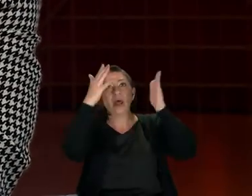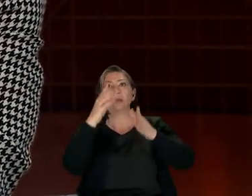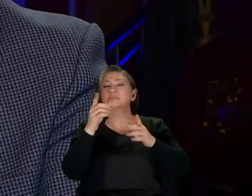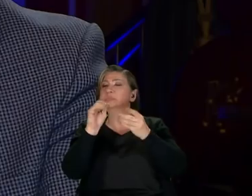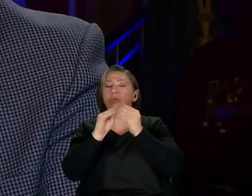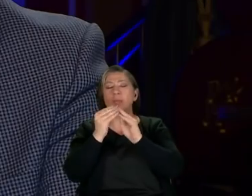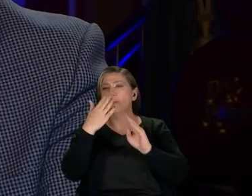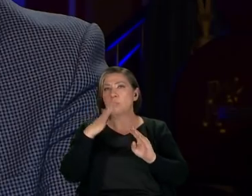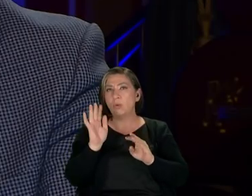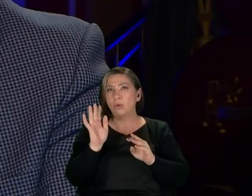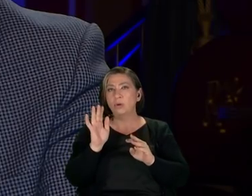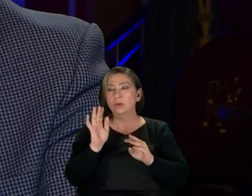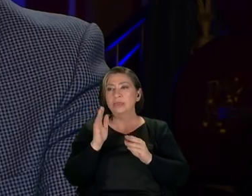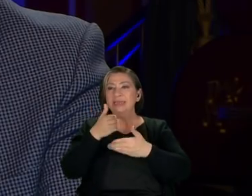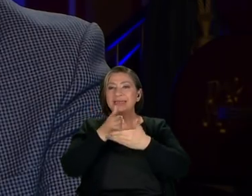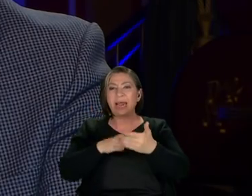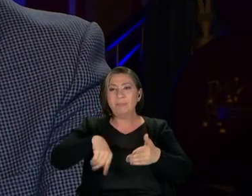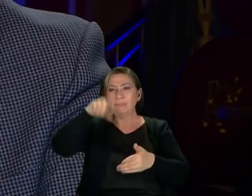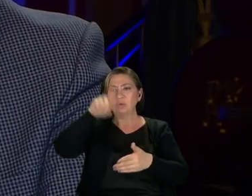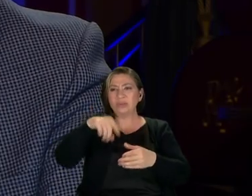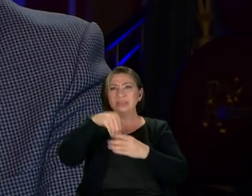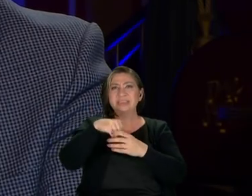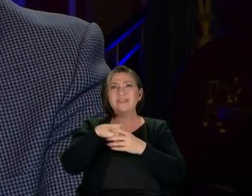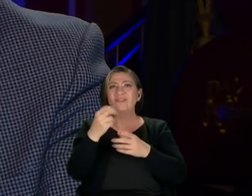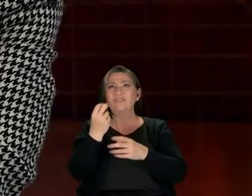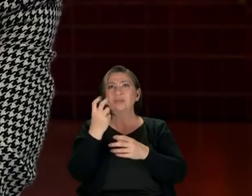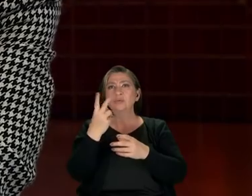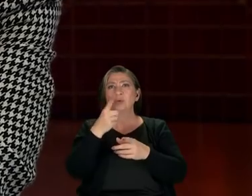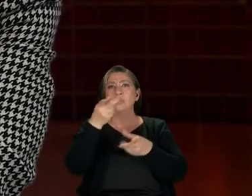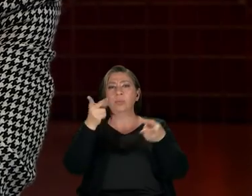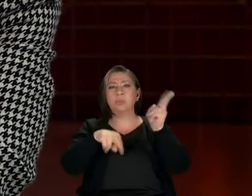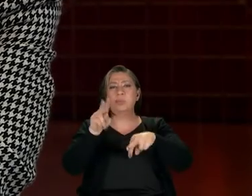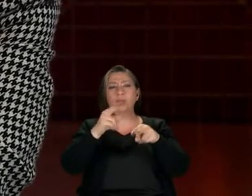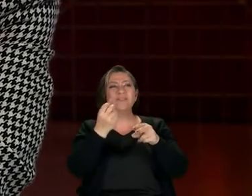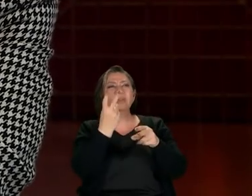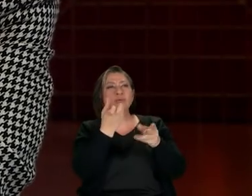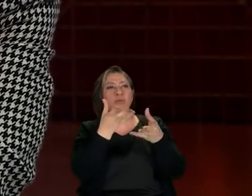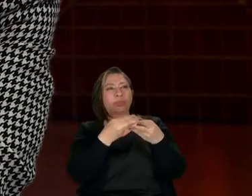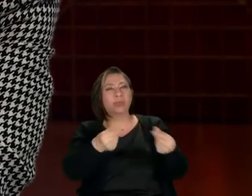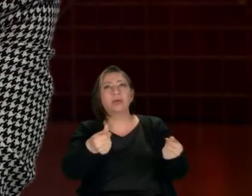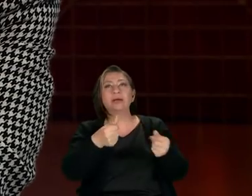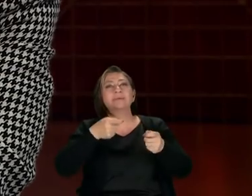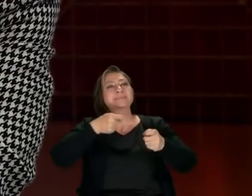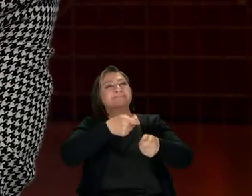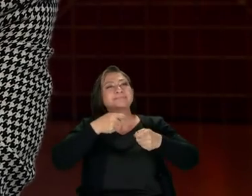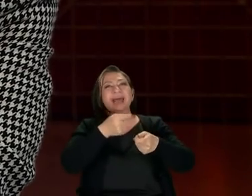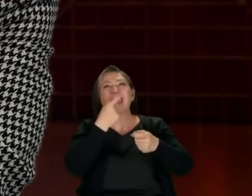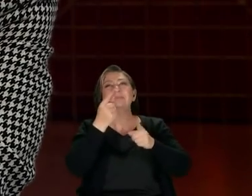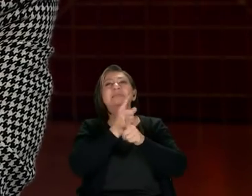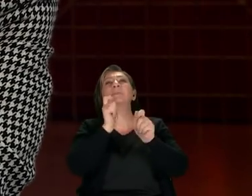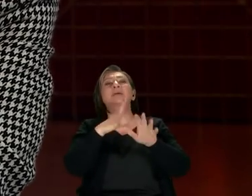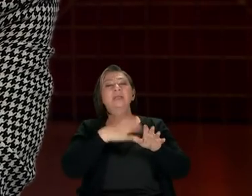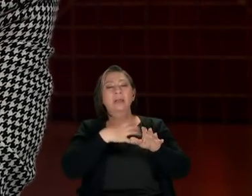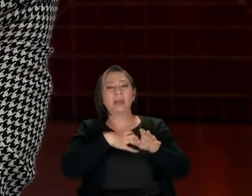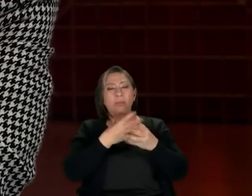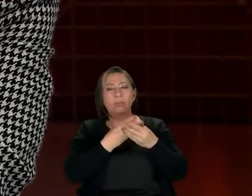Çünkü yarım gün içerisinde virüs zaten orada hayatiyetini kaybediyor. Yani hiç dezenfekte etmesen bile virüs